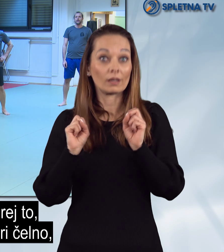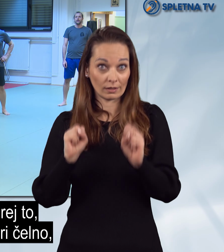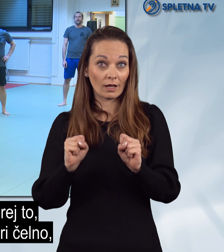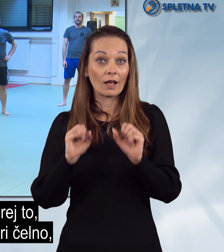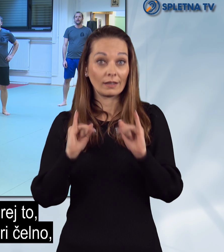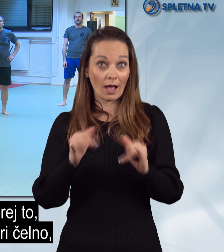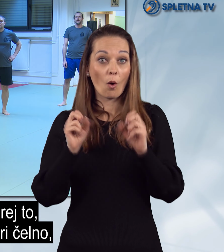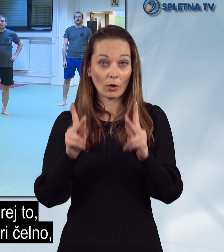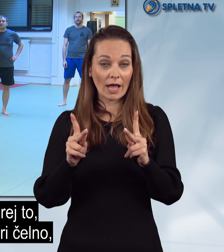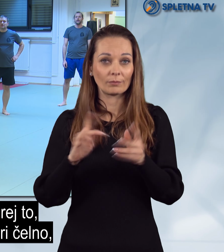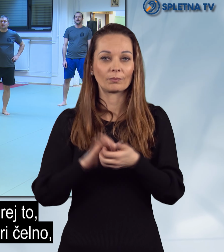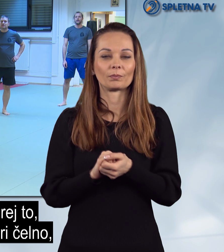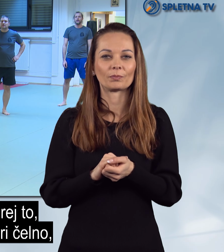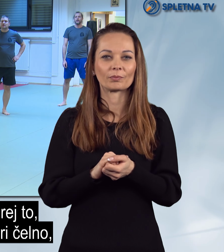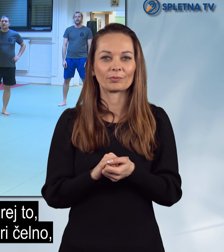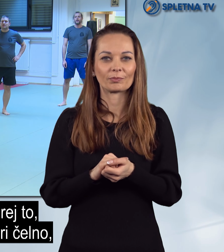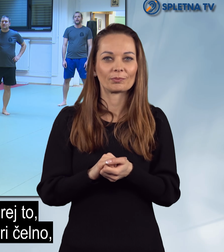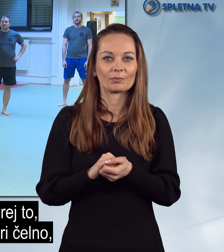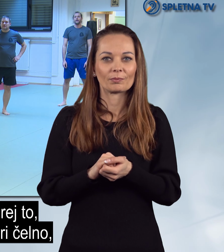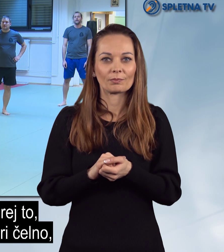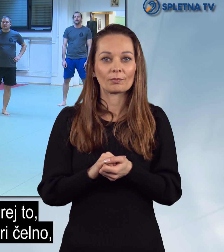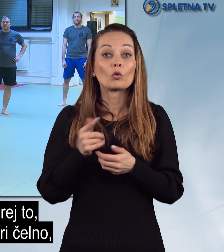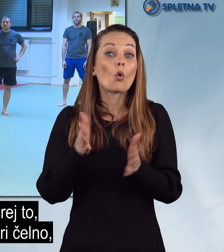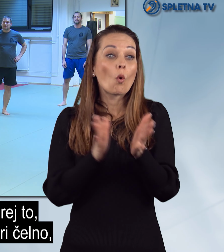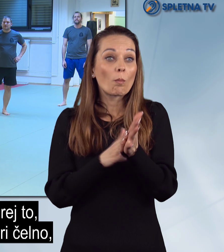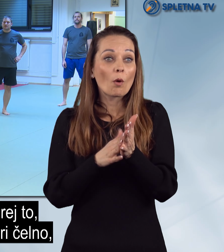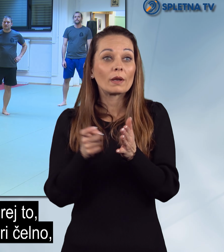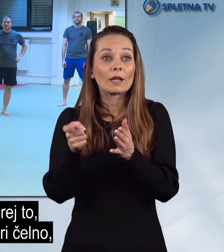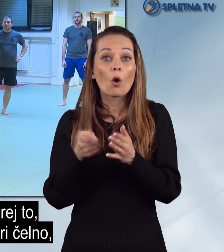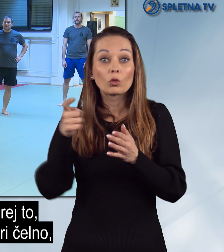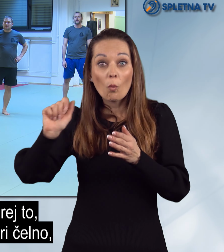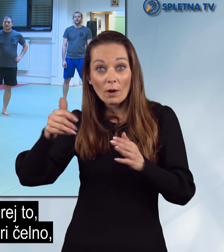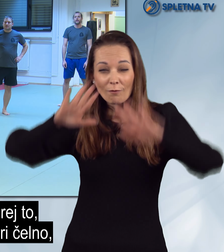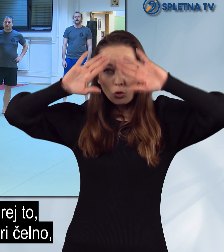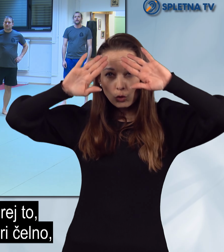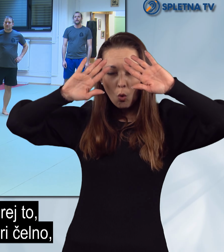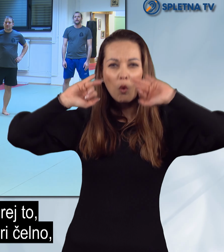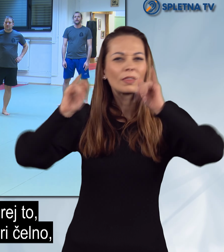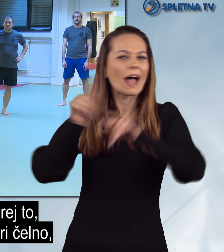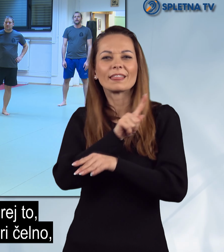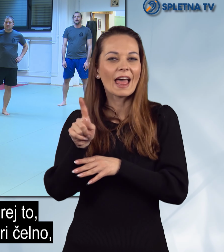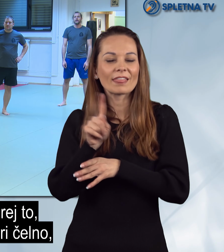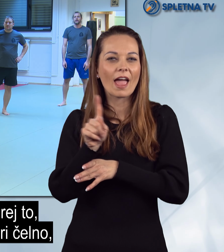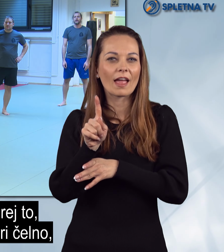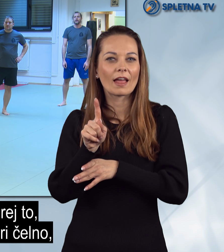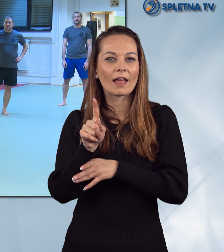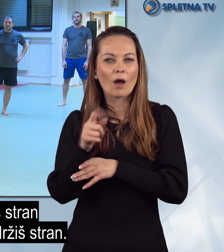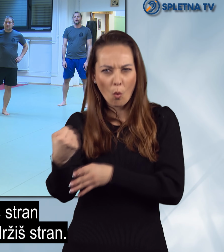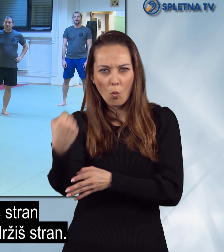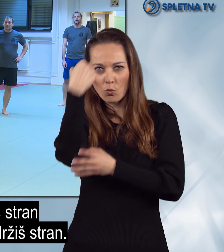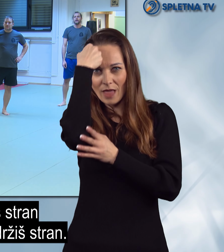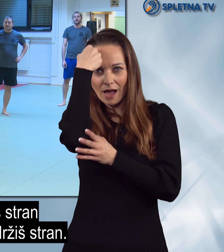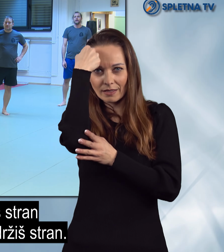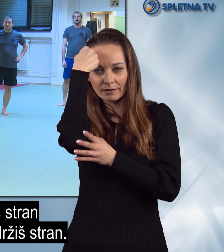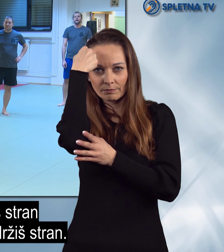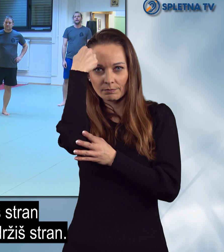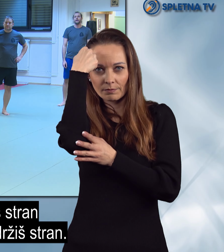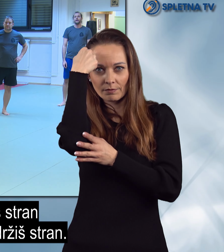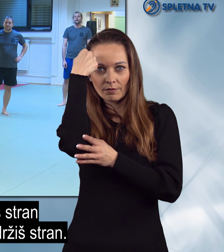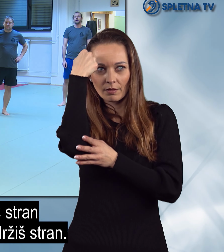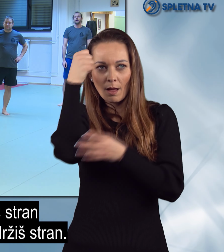Se pravi, od tu najprej to, da te ne vdari čelno, ga odrineš stran, oziroma skozi tu